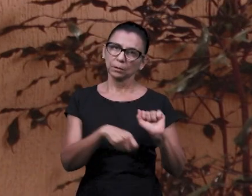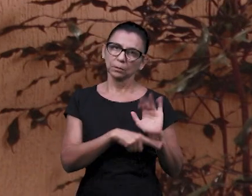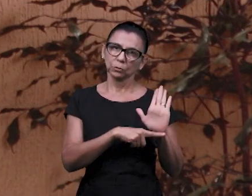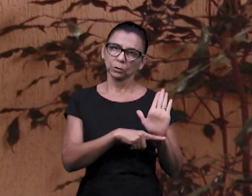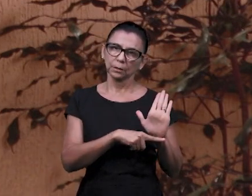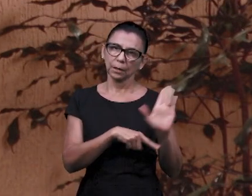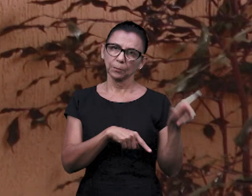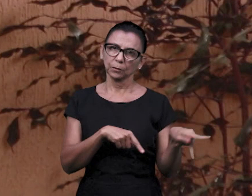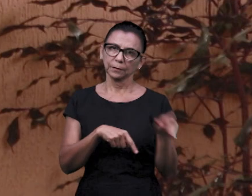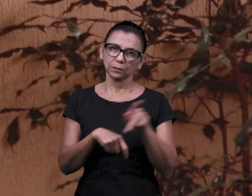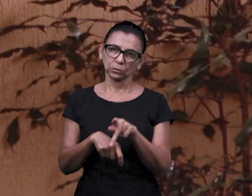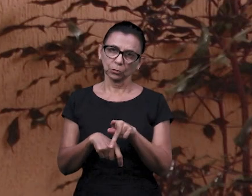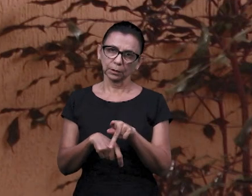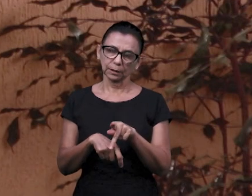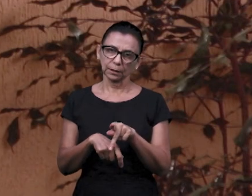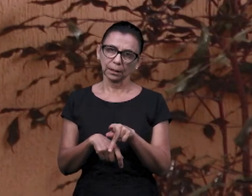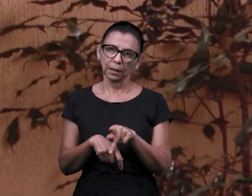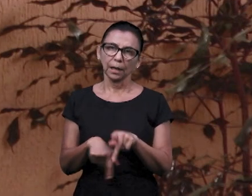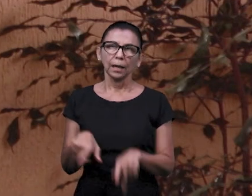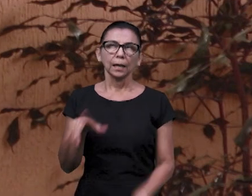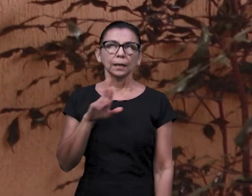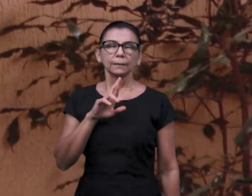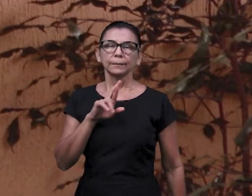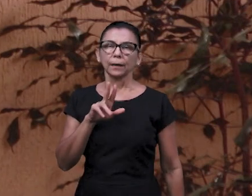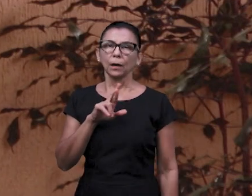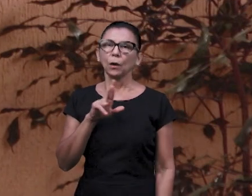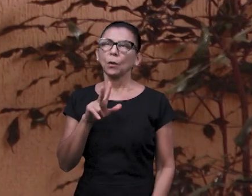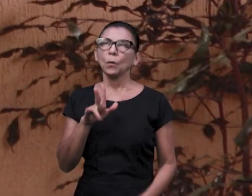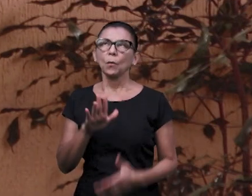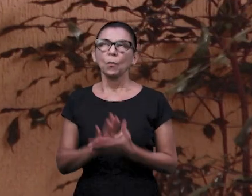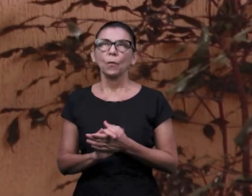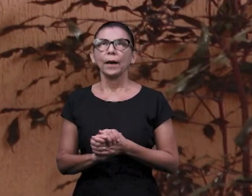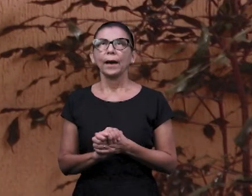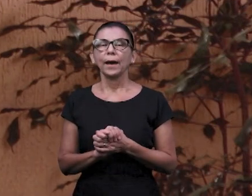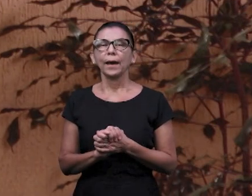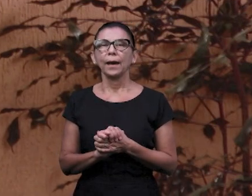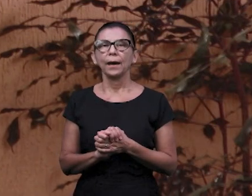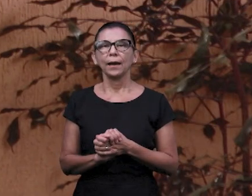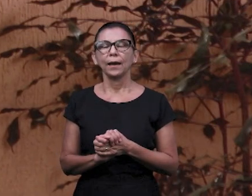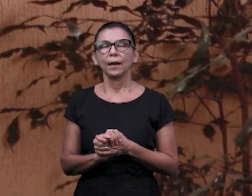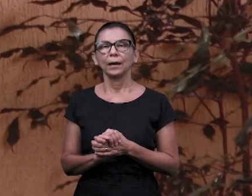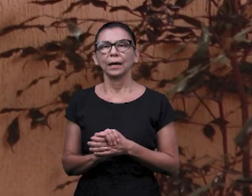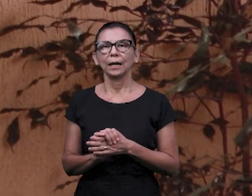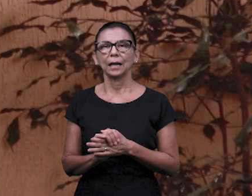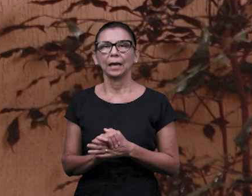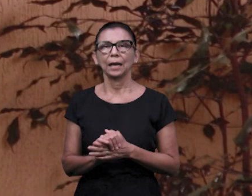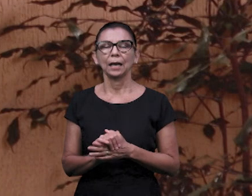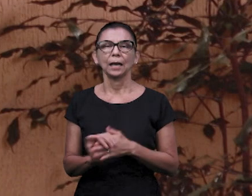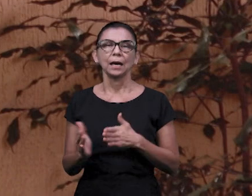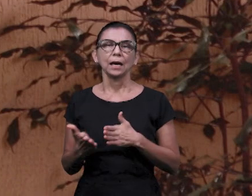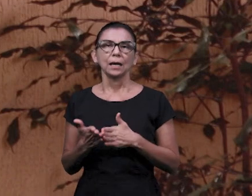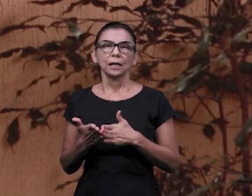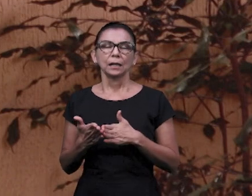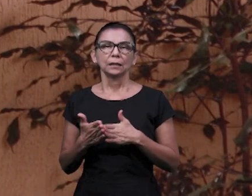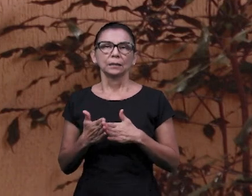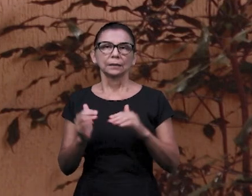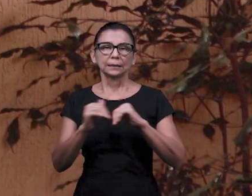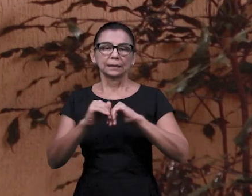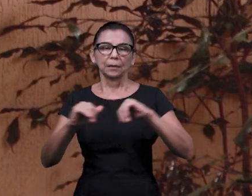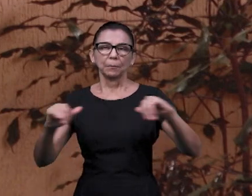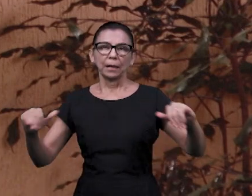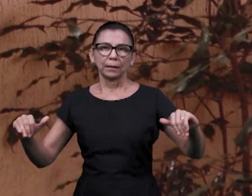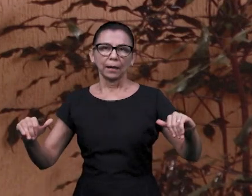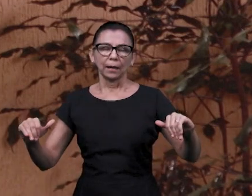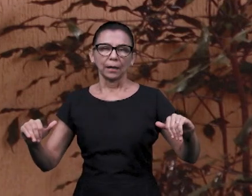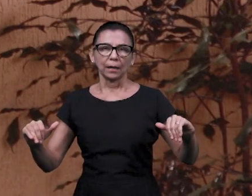Ils peuvent aider les professeurs. Ce n'est pas une exclusion. Cela est donner à l'enfant l'opportunité d'apprendre la parole